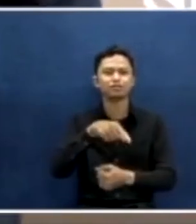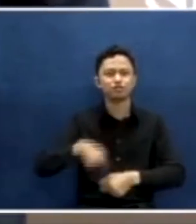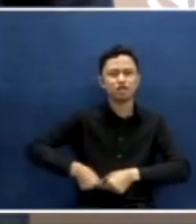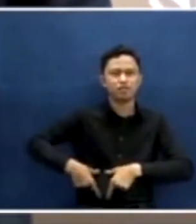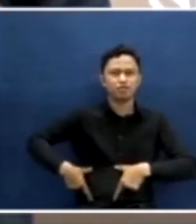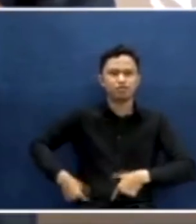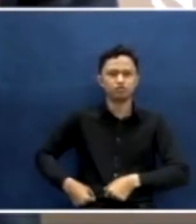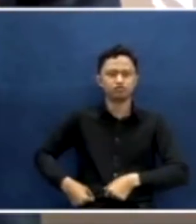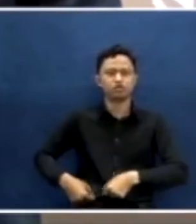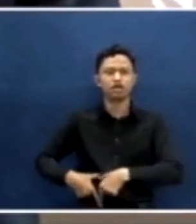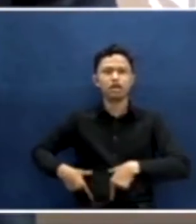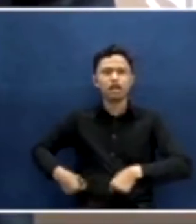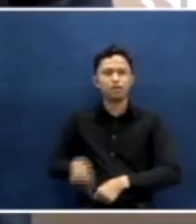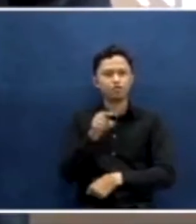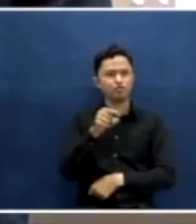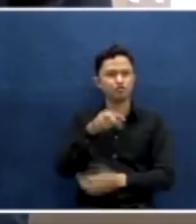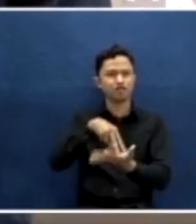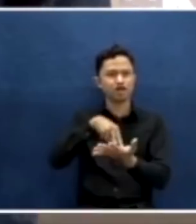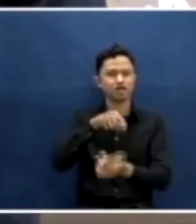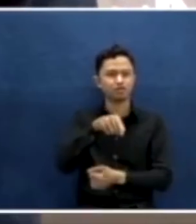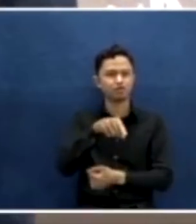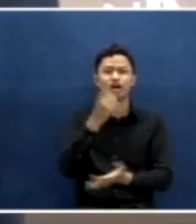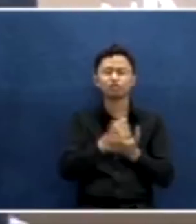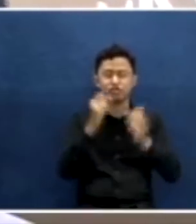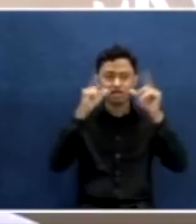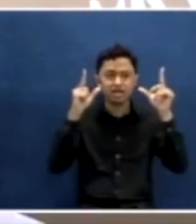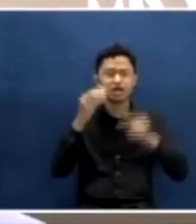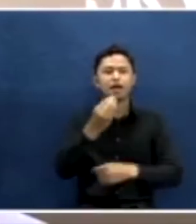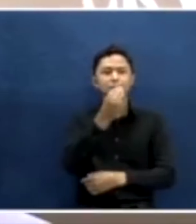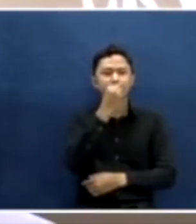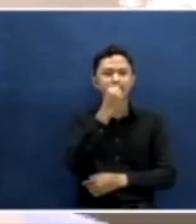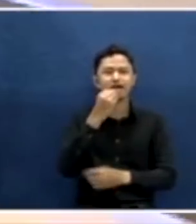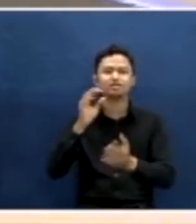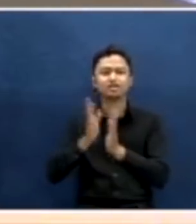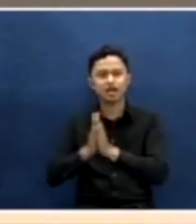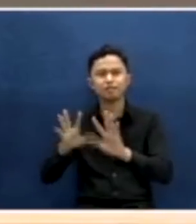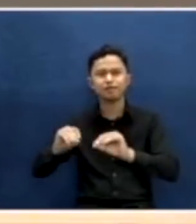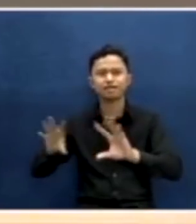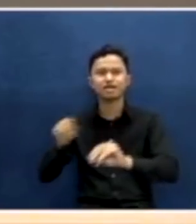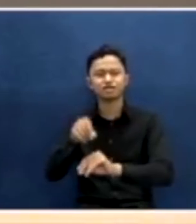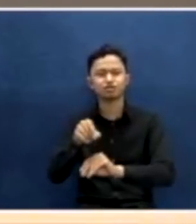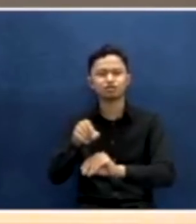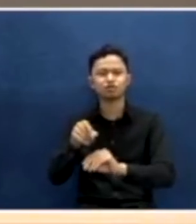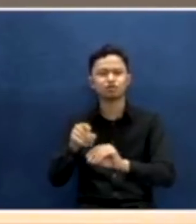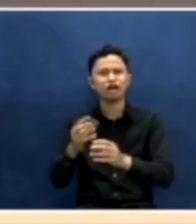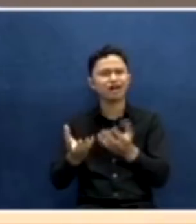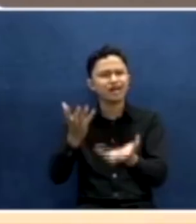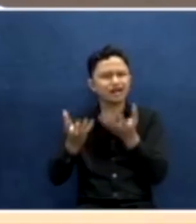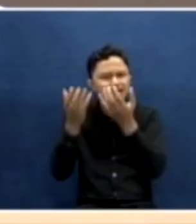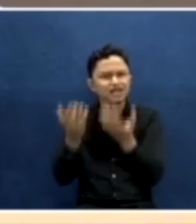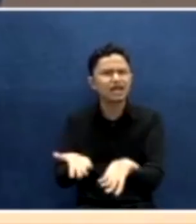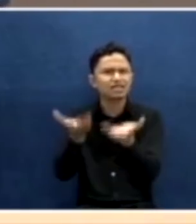tidak sadar mengerti ataupun tidak mengerti masalah makanan dan masalah profesi itu bukan masalah yang dianggap ringan dan bukan